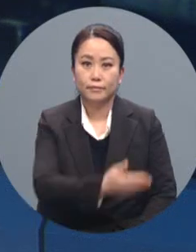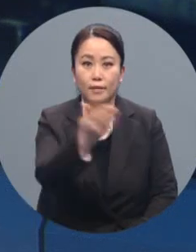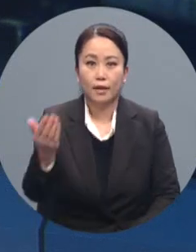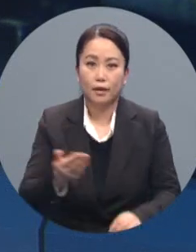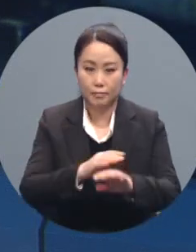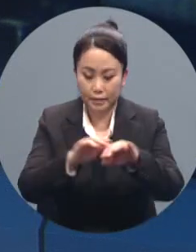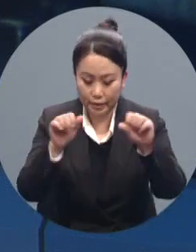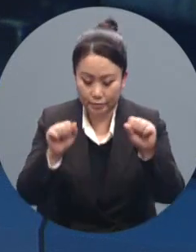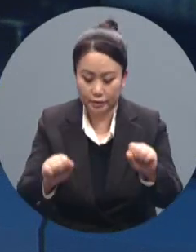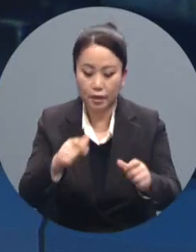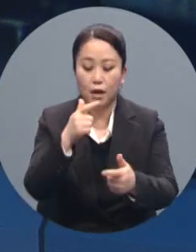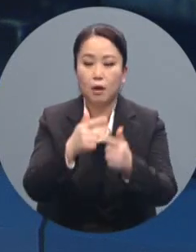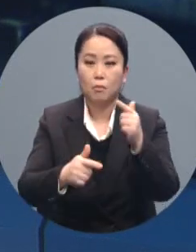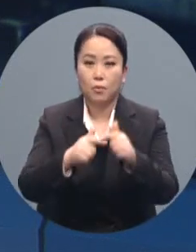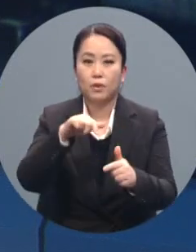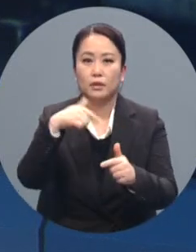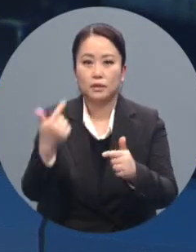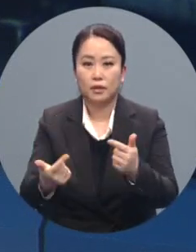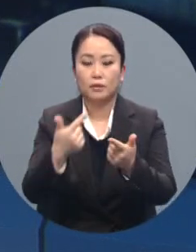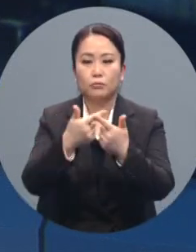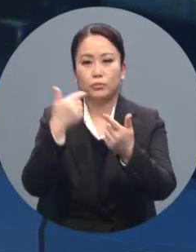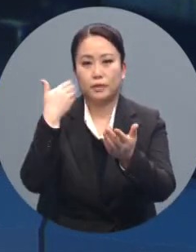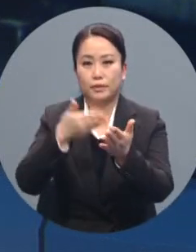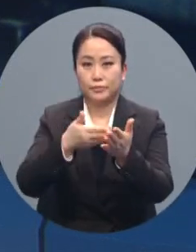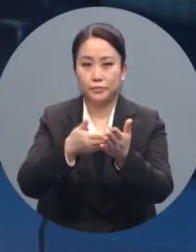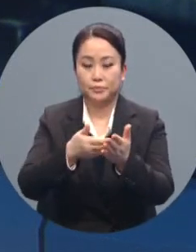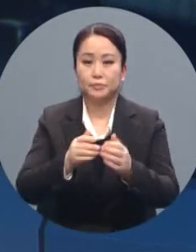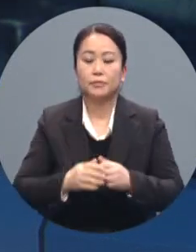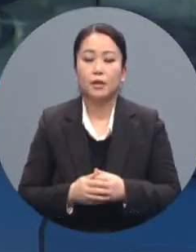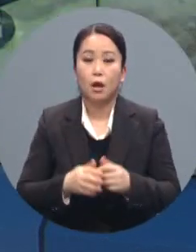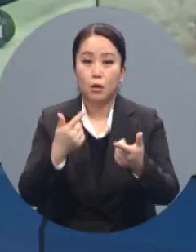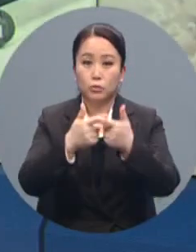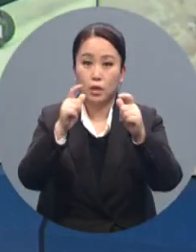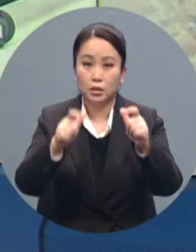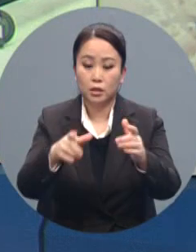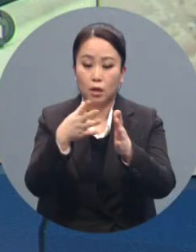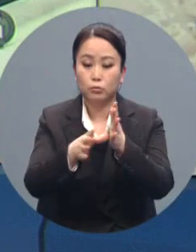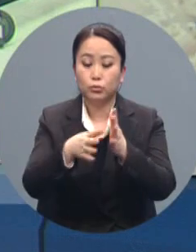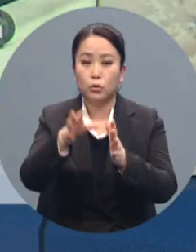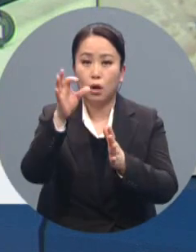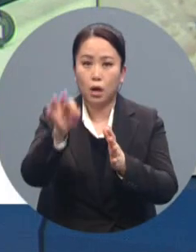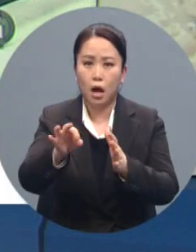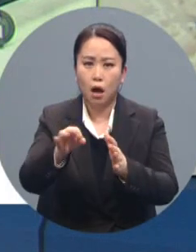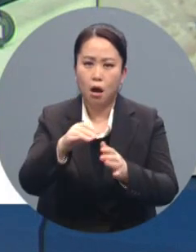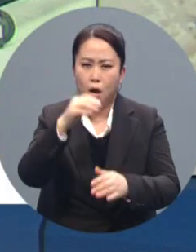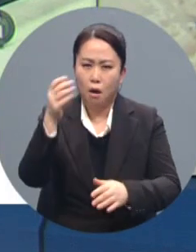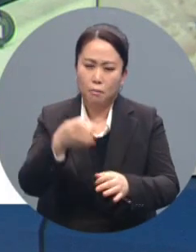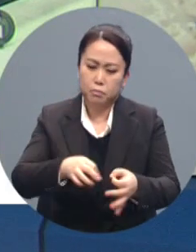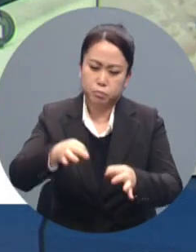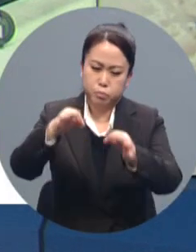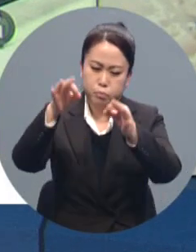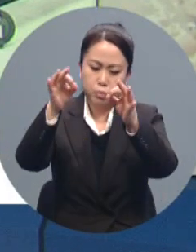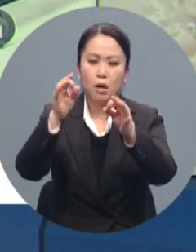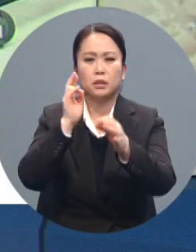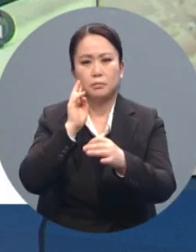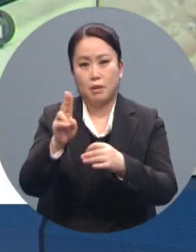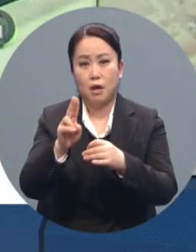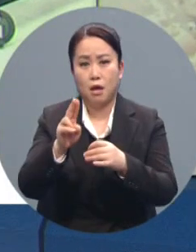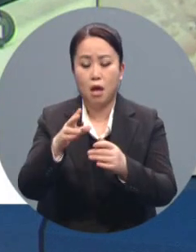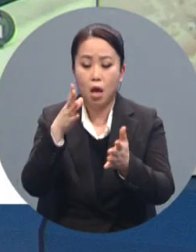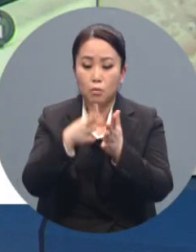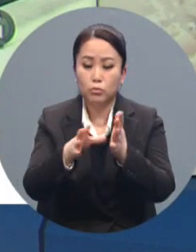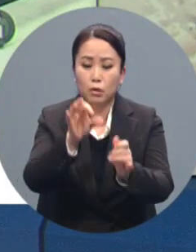여러분 안녕하십니까. 목요일 저녁 부산 뉴스입니다. 부산 지역 소비자 물가가 천정부지로 치솟고 있습니다.